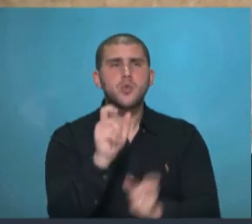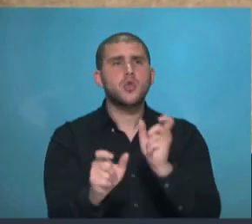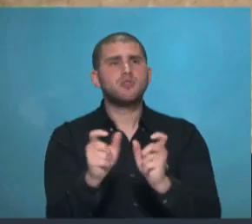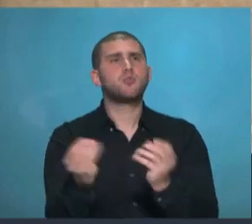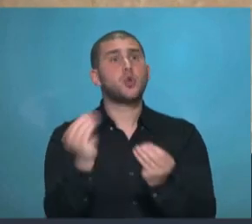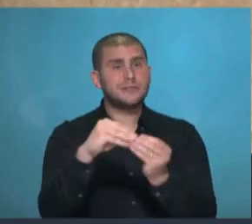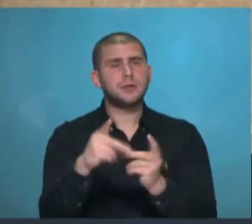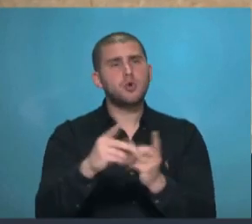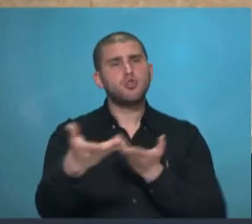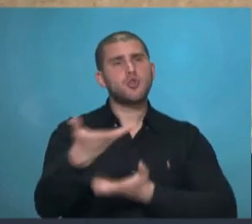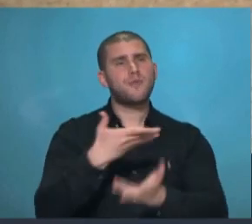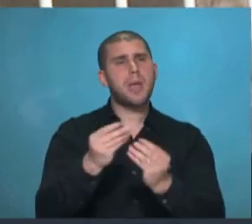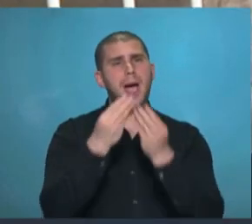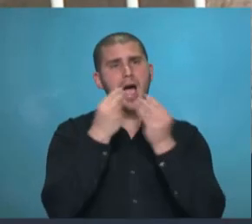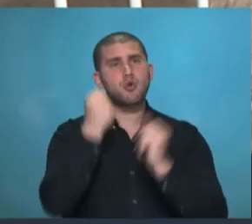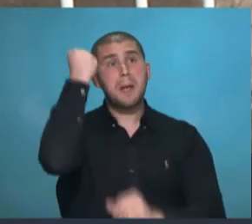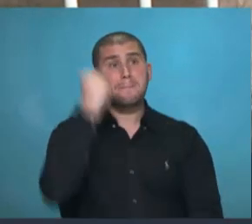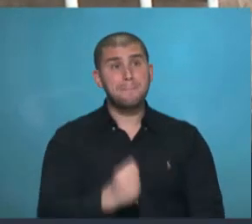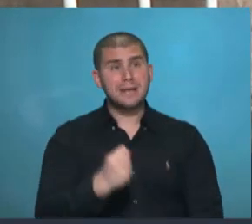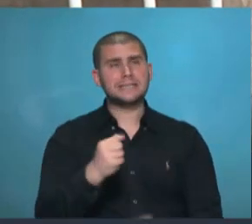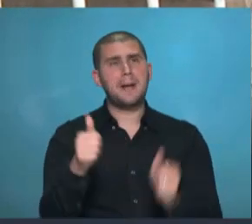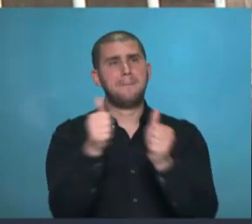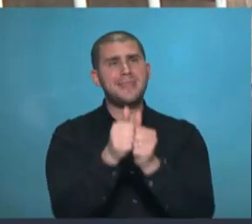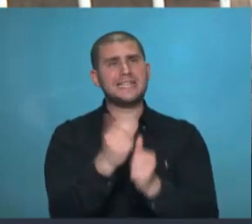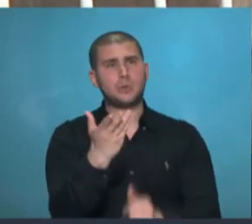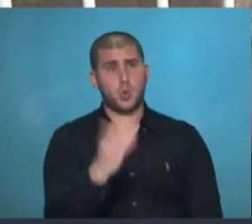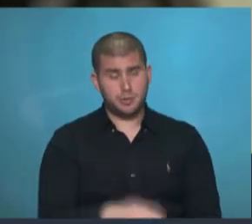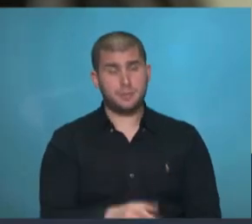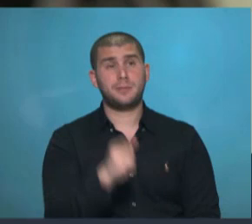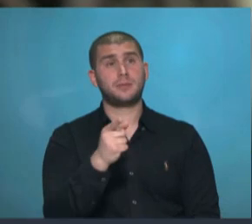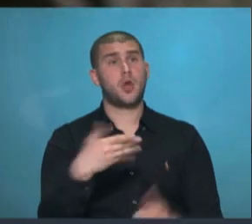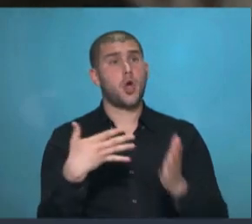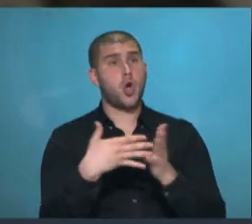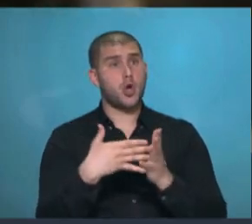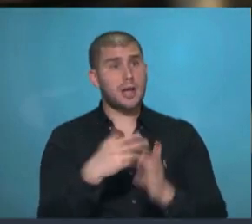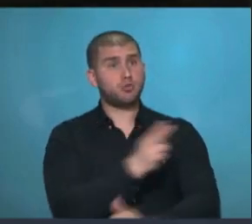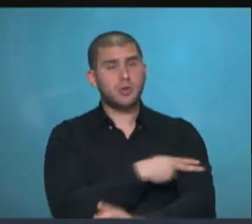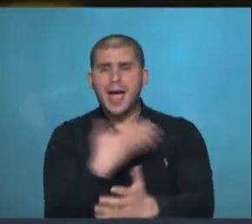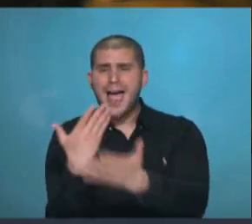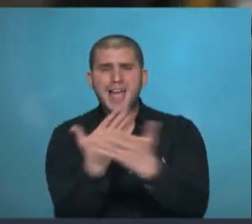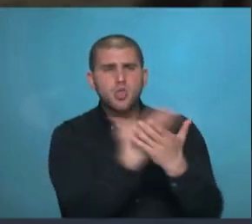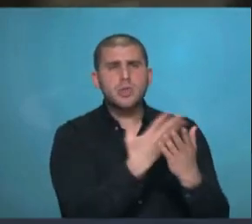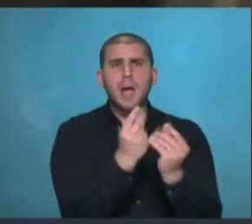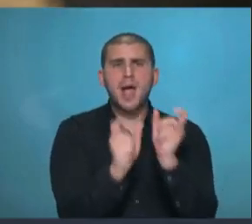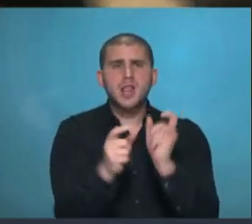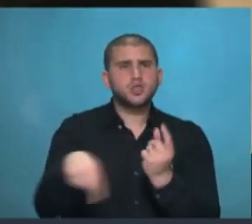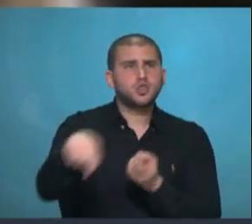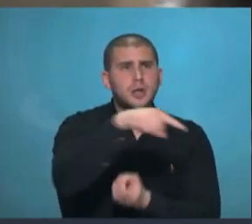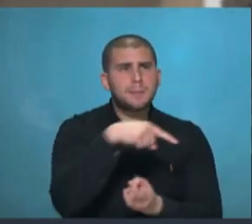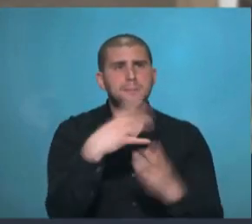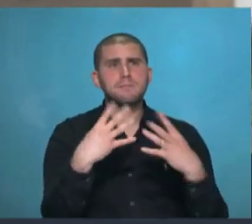ששיתפו פעולה עם החשוד ברצח של בני הזוג כדורי. חוקרי המשטרה גובים עדויות מרבים מהסובבים את בני